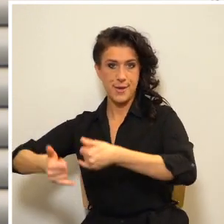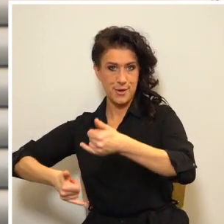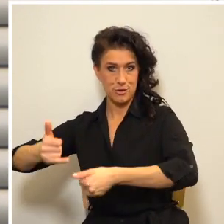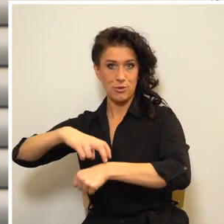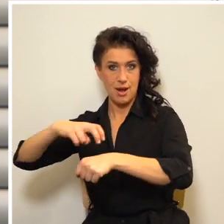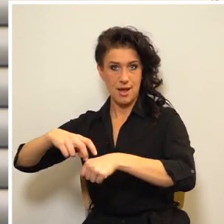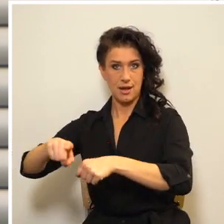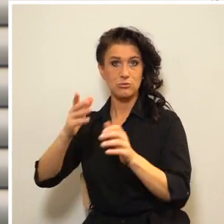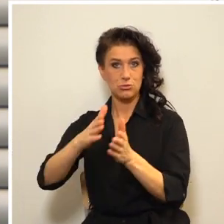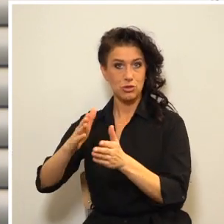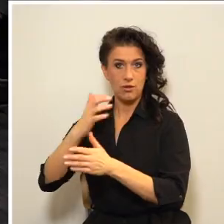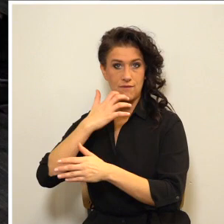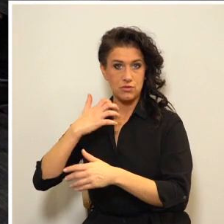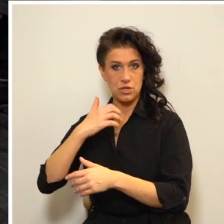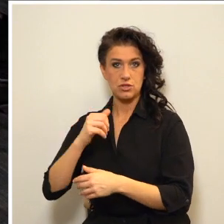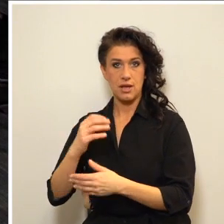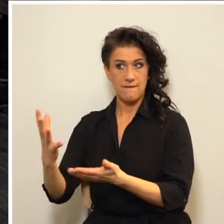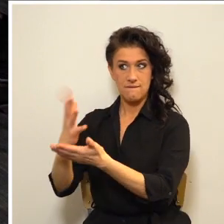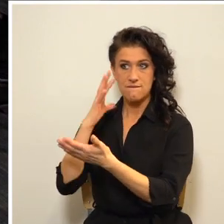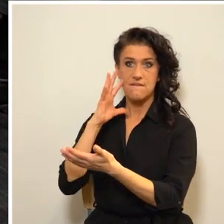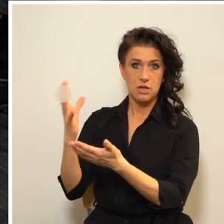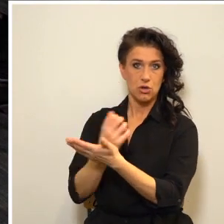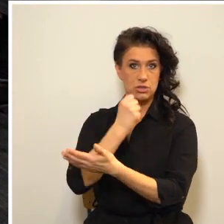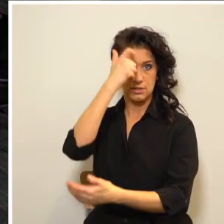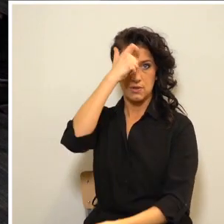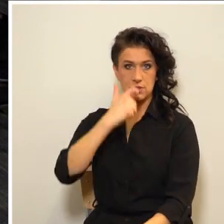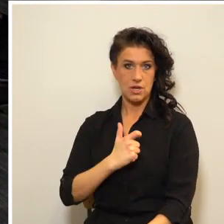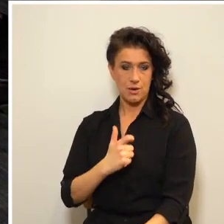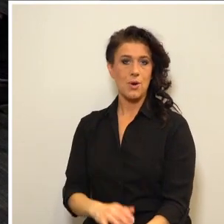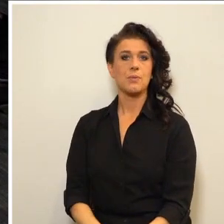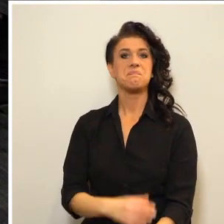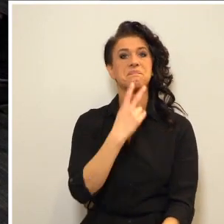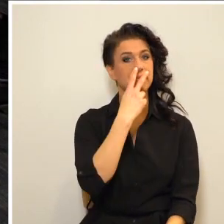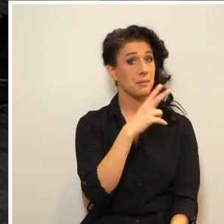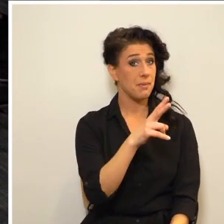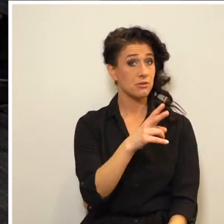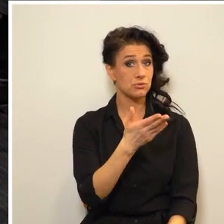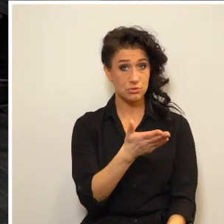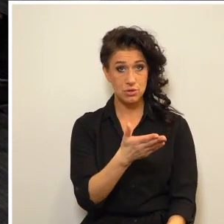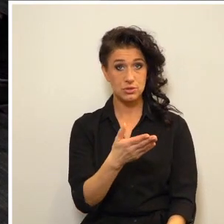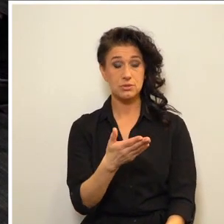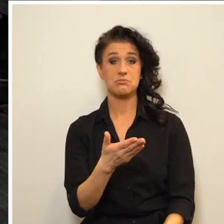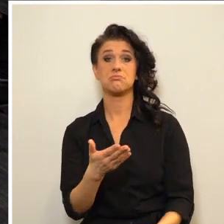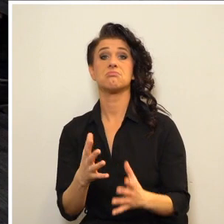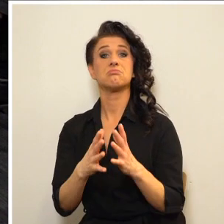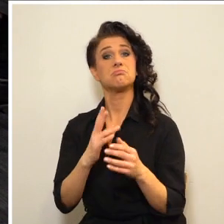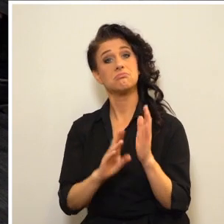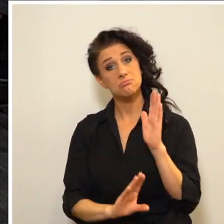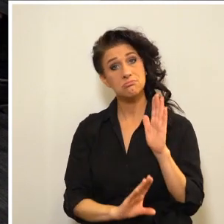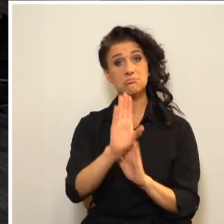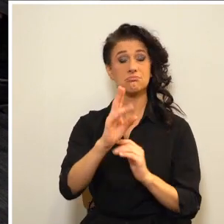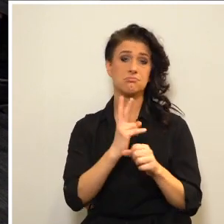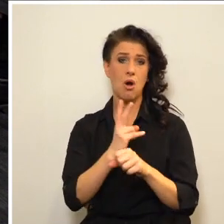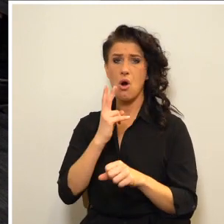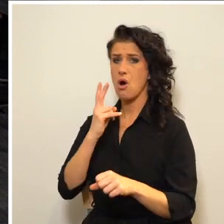przygotowany wcześniej to bardzo dobra patrząc na ogromny postęp